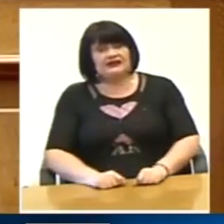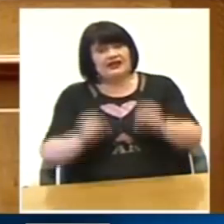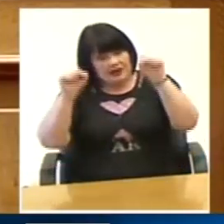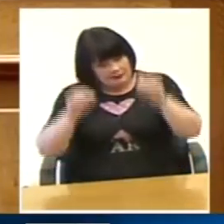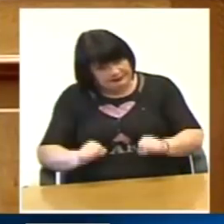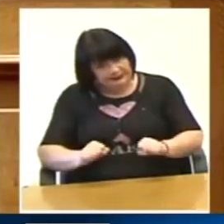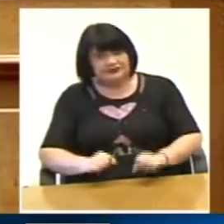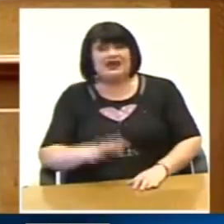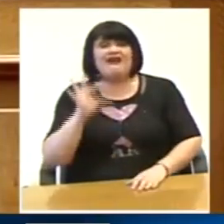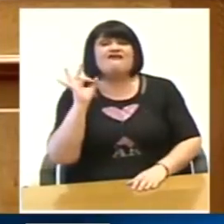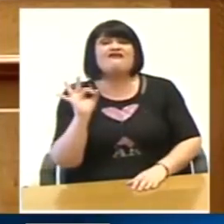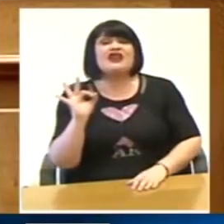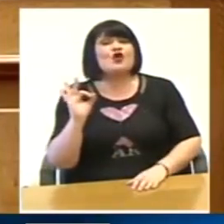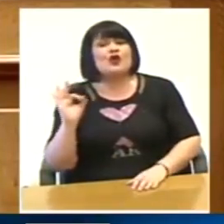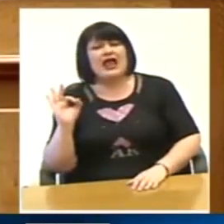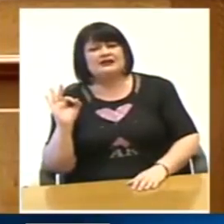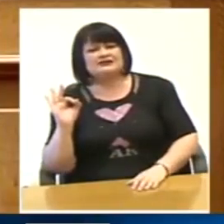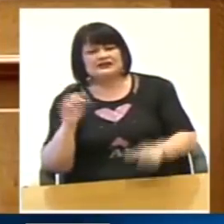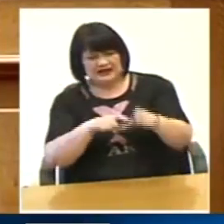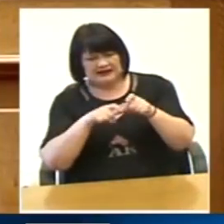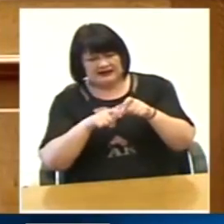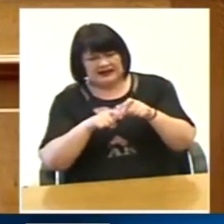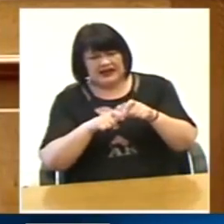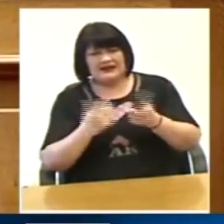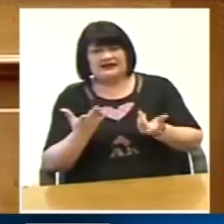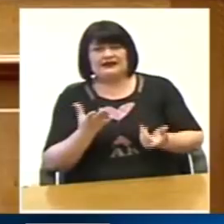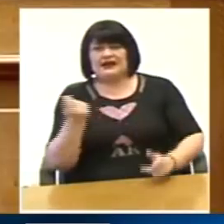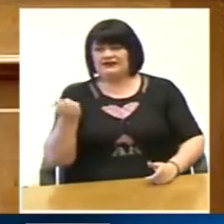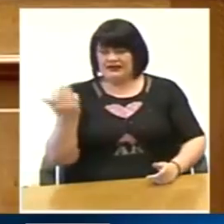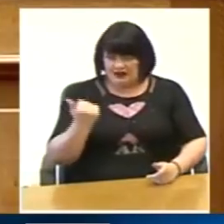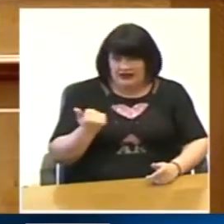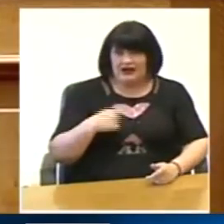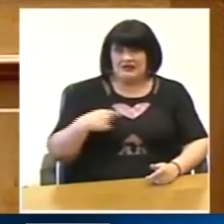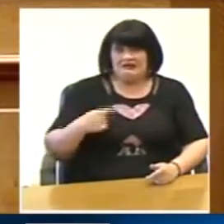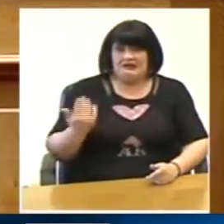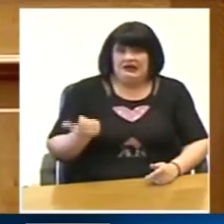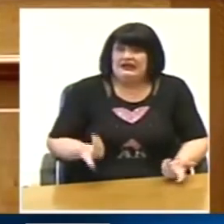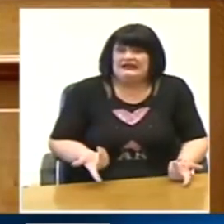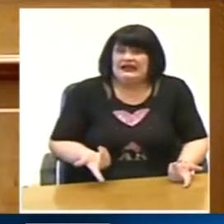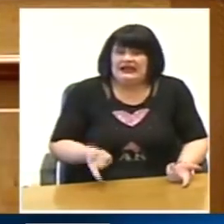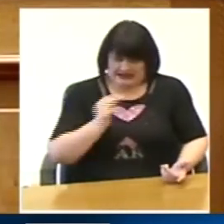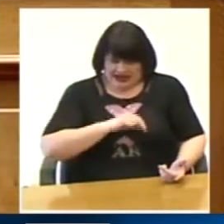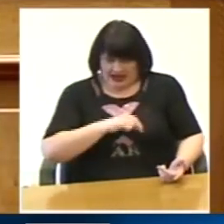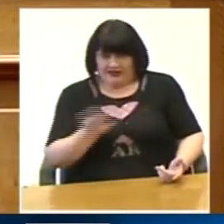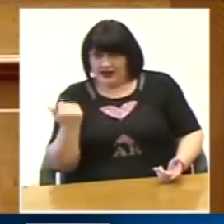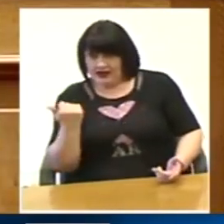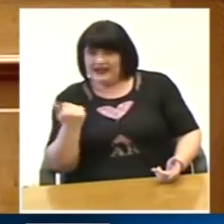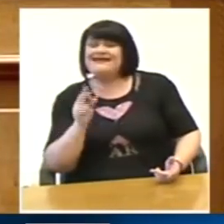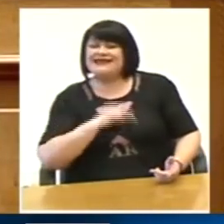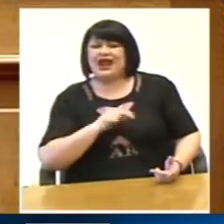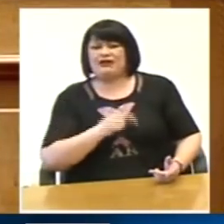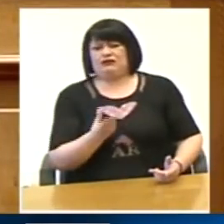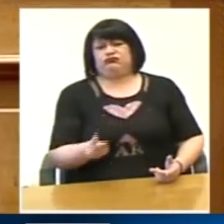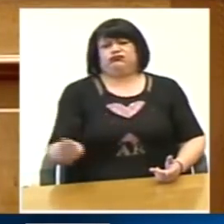της Φρυγκοκλάς. Γιατί το έκλεισε? Γιατί δεν έχει κέρδη. Καθ' άλλο. Γιατί θέλει περισσότερα κέρδη. Γι' αυτό το